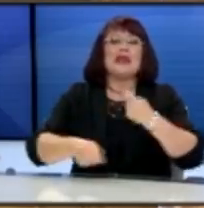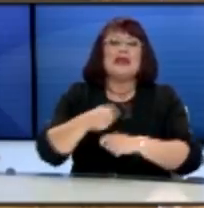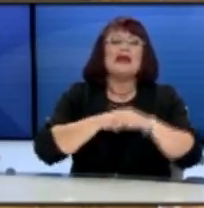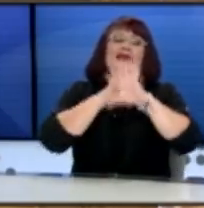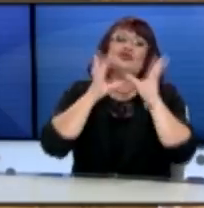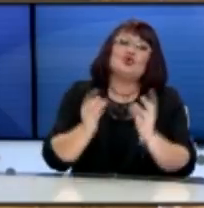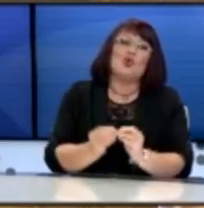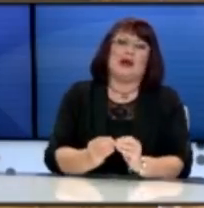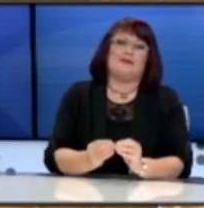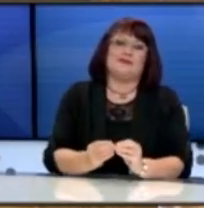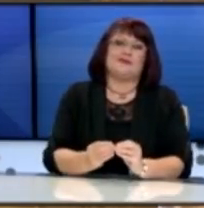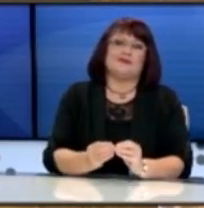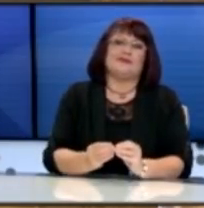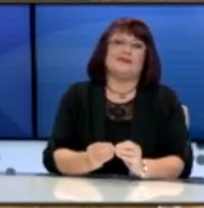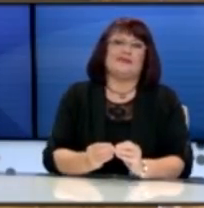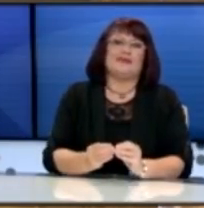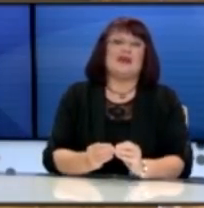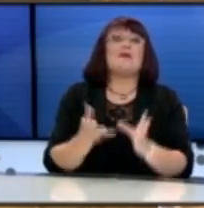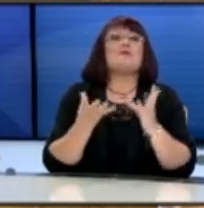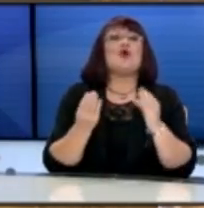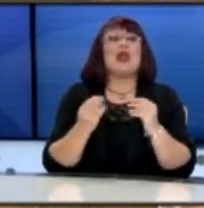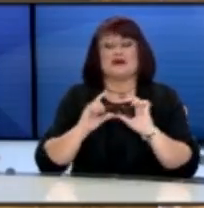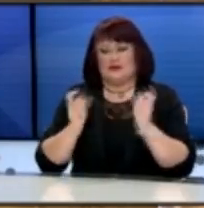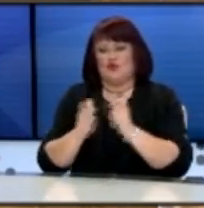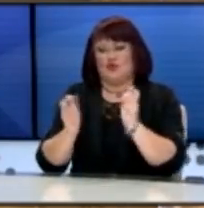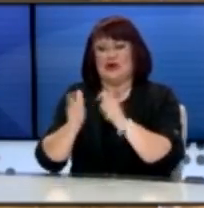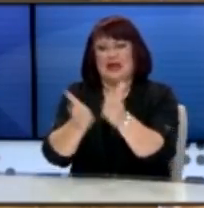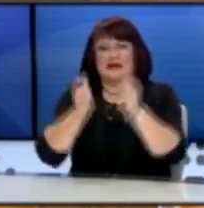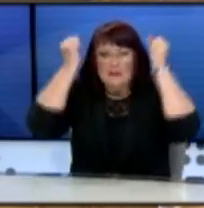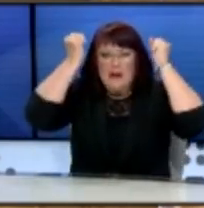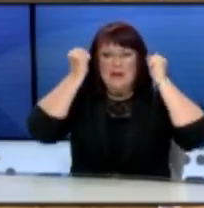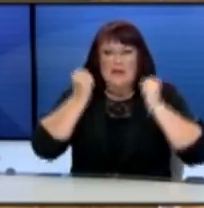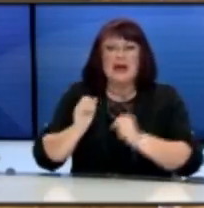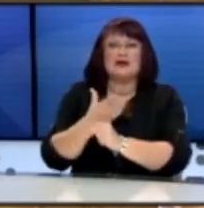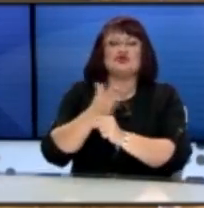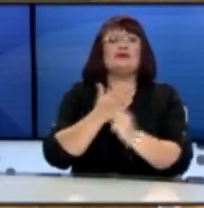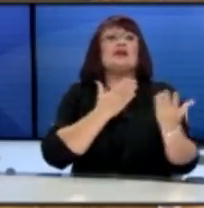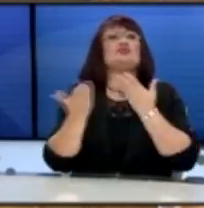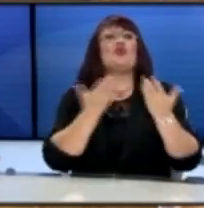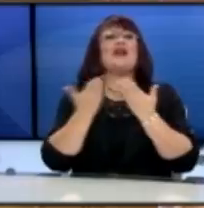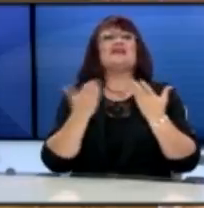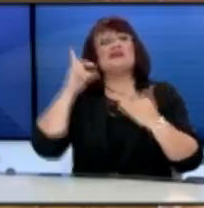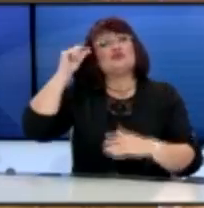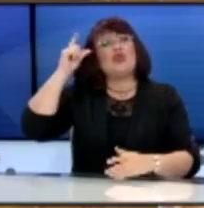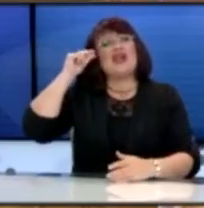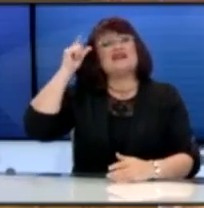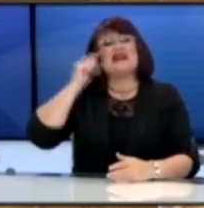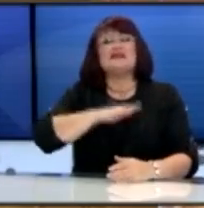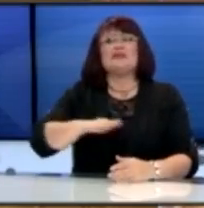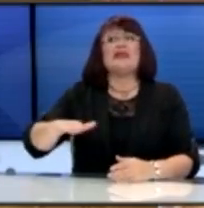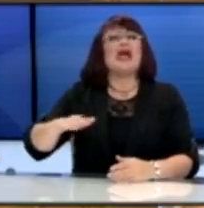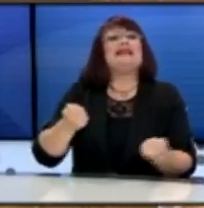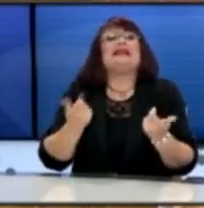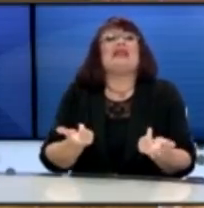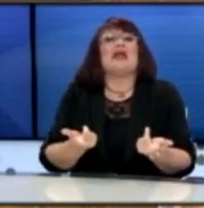τους και άλλα. Αρκετές από τις οικογένειες επίσης που έχουν πληγεί έχουν παιδιά που σπουδάζουν. Απαιτείται με ευθύνη